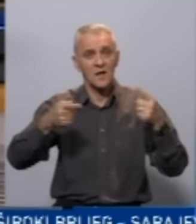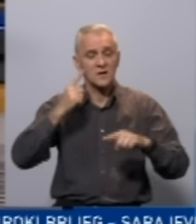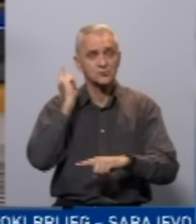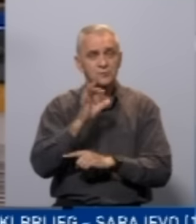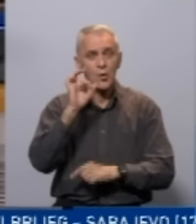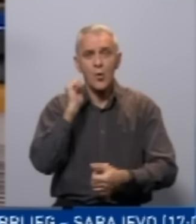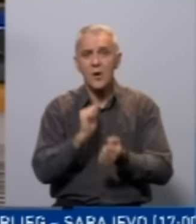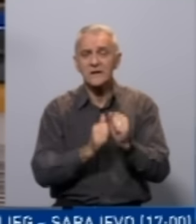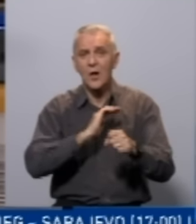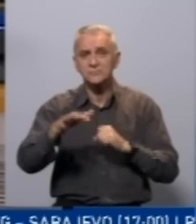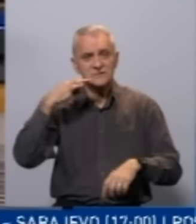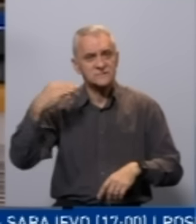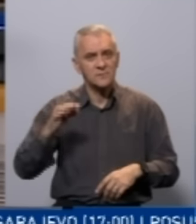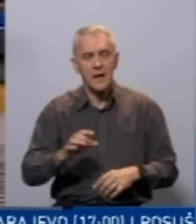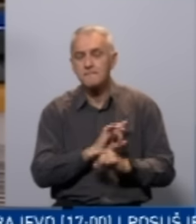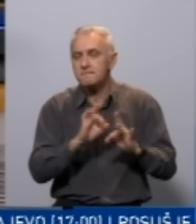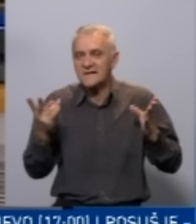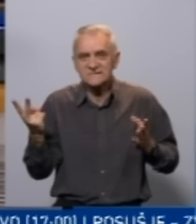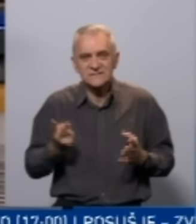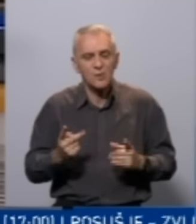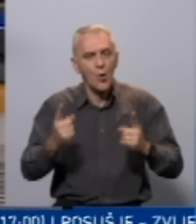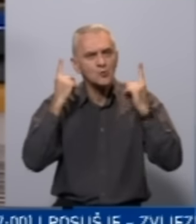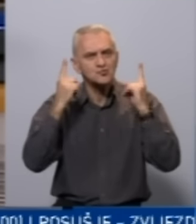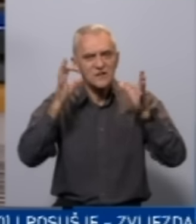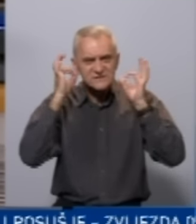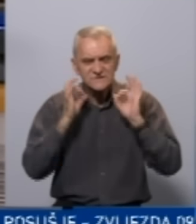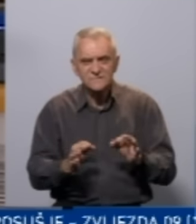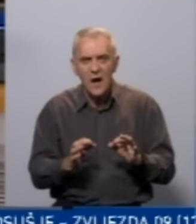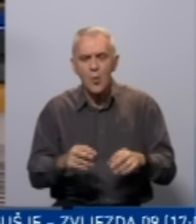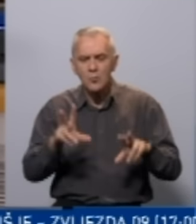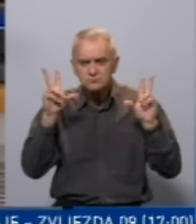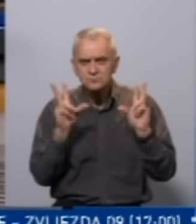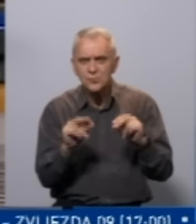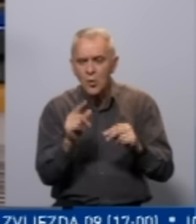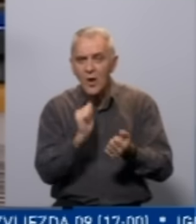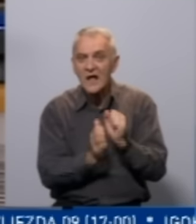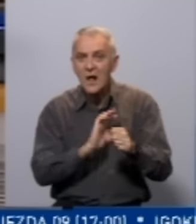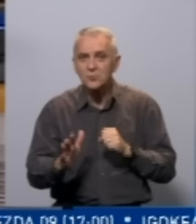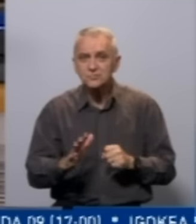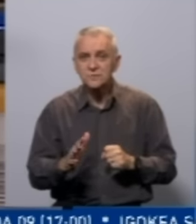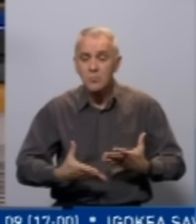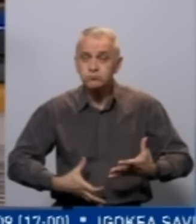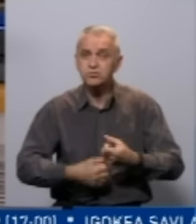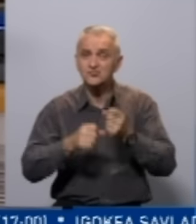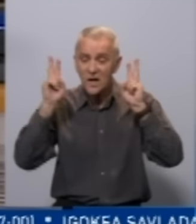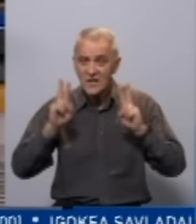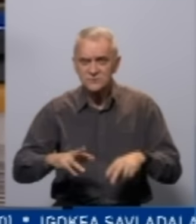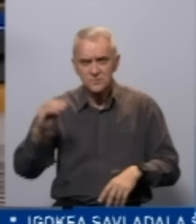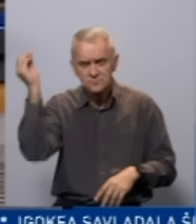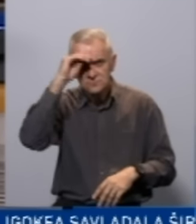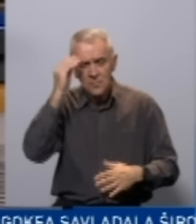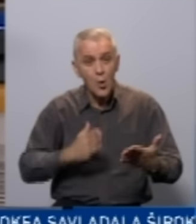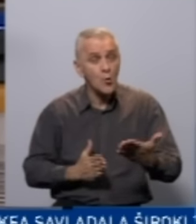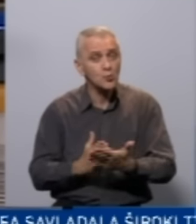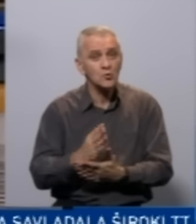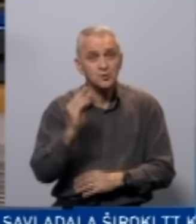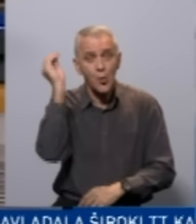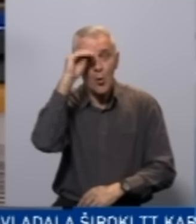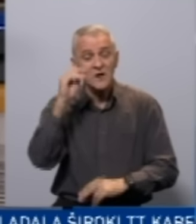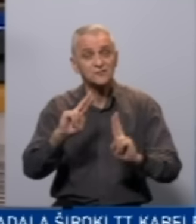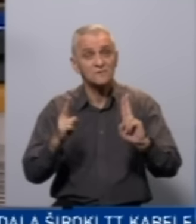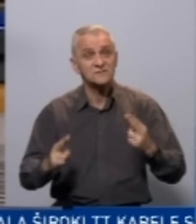Rezolucijom o genocidu u Srebrenici bezrezervno se osuđuje svako poricanje genocida, potiče da se u istini izučava i kroz obrazovni sistem, te